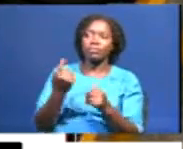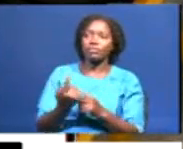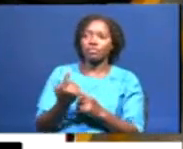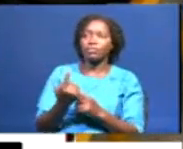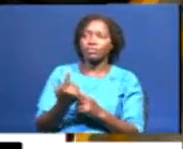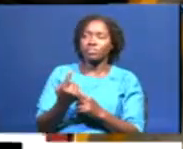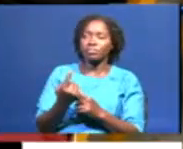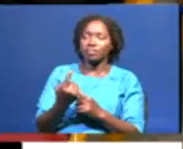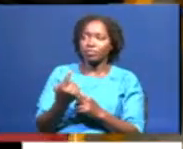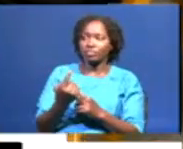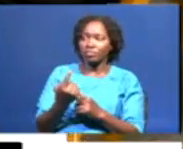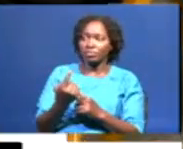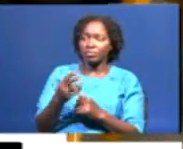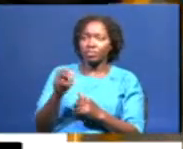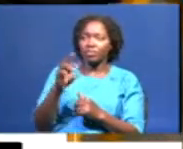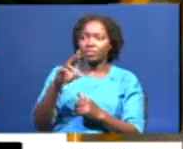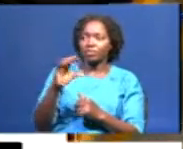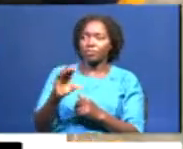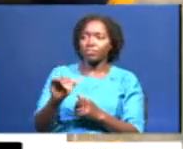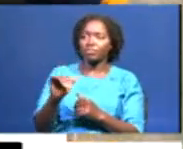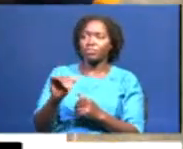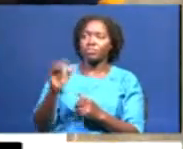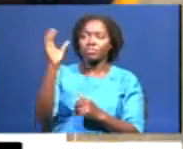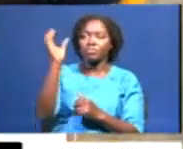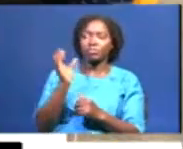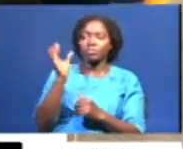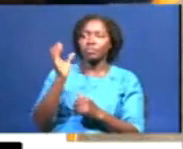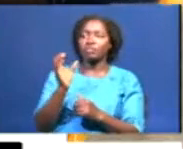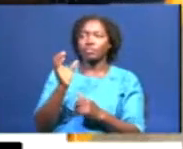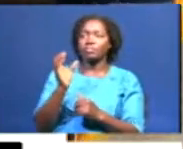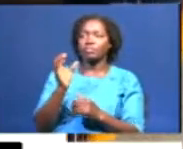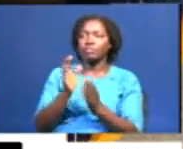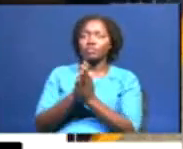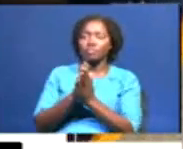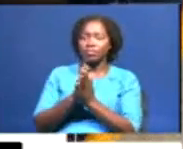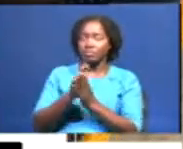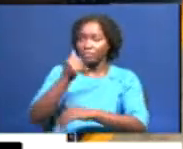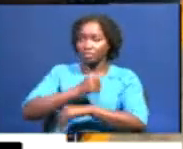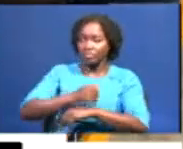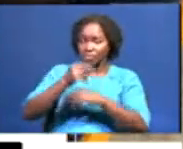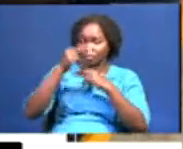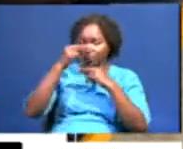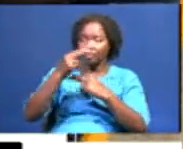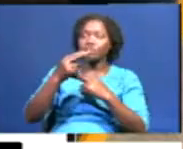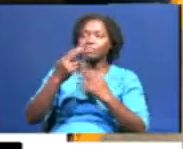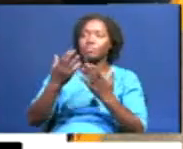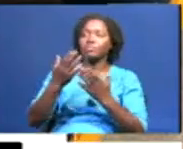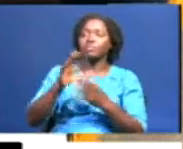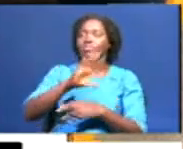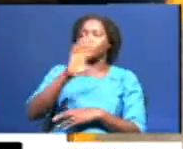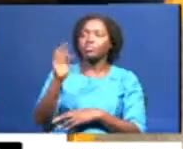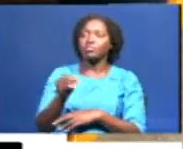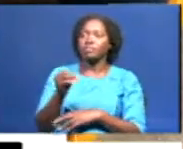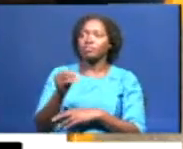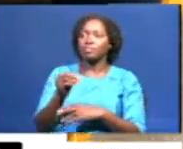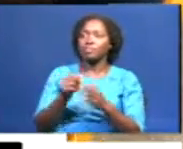Glenda. Masi alitoa nishani ya dhahabu kwenye mashindano baina ya shule za bara Afrika mwaka 2021, kitengo cha wachezaji